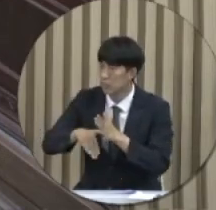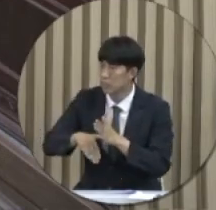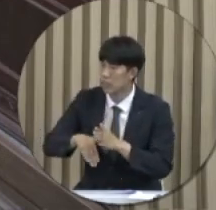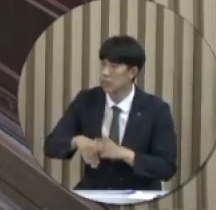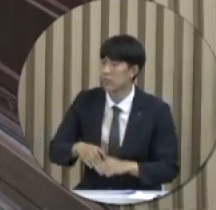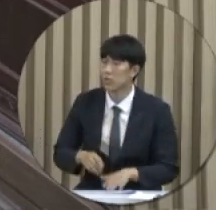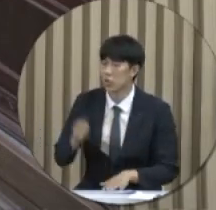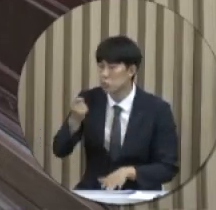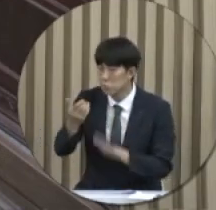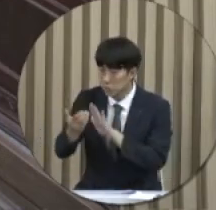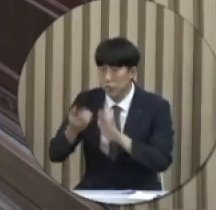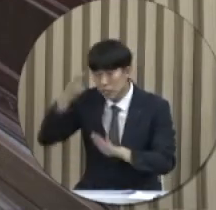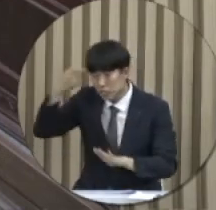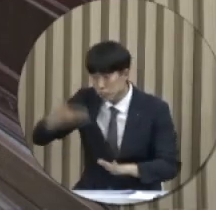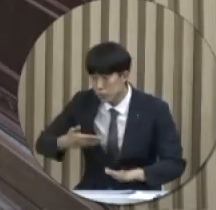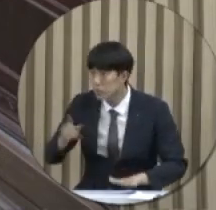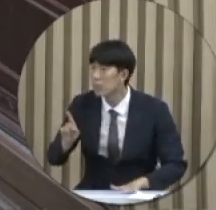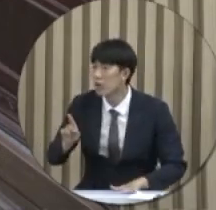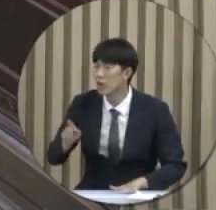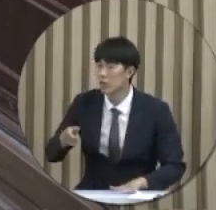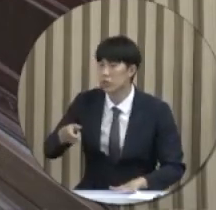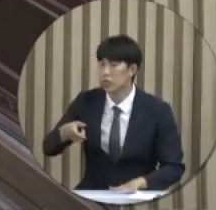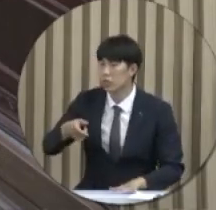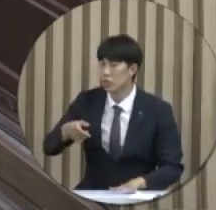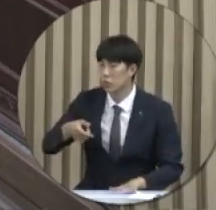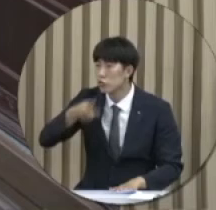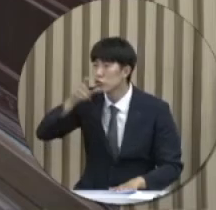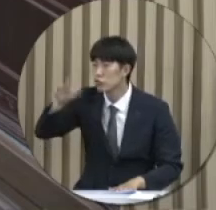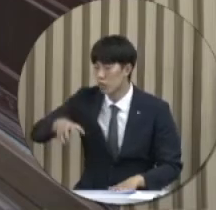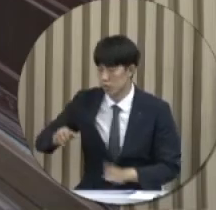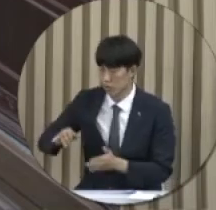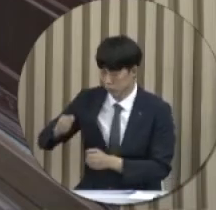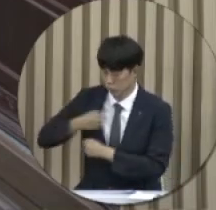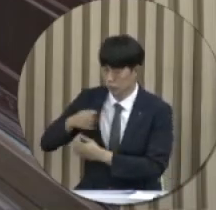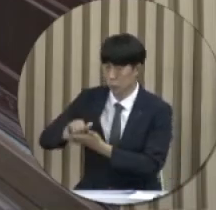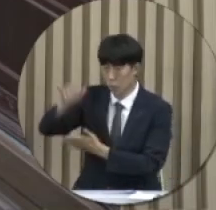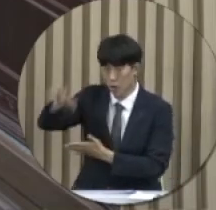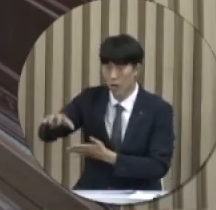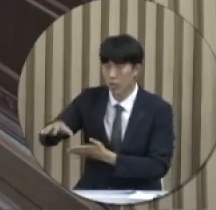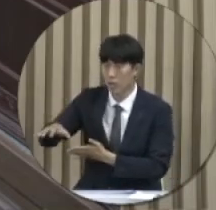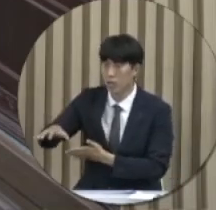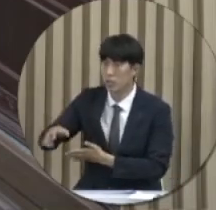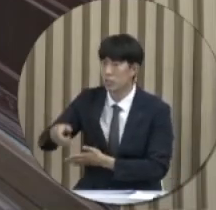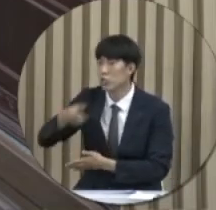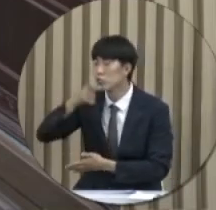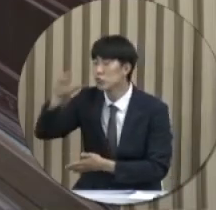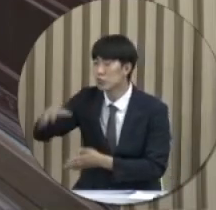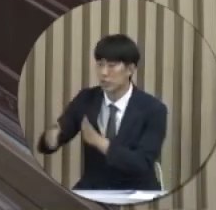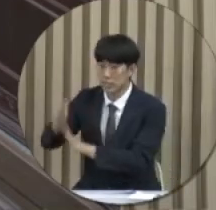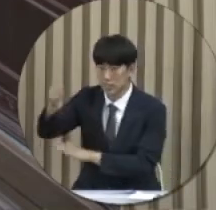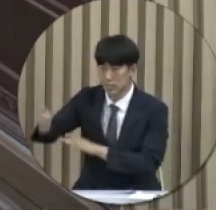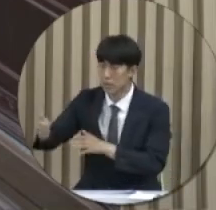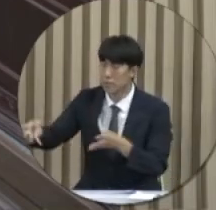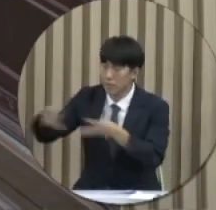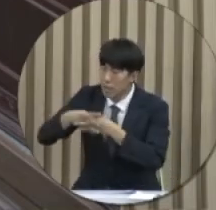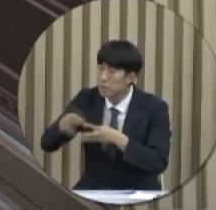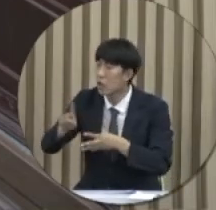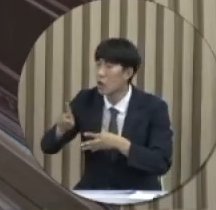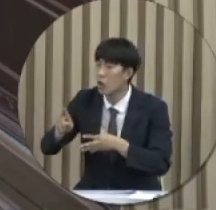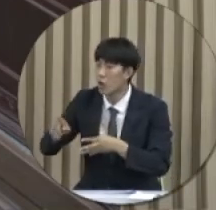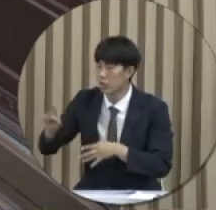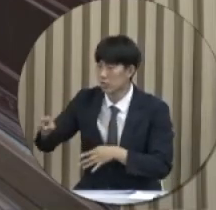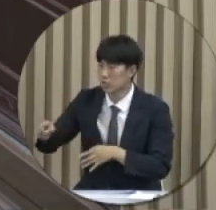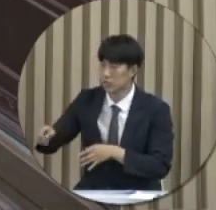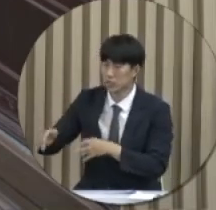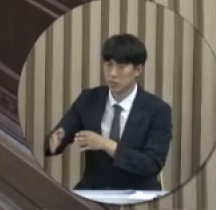좀 전에 질문이셨지만 수원 군공항 문제에서 수원시장하고 나름 크게 합의한 게 수원시장으로서